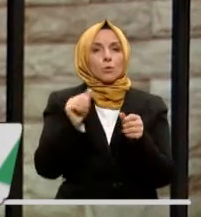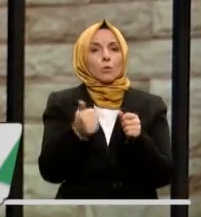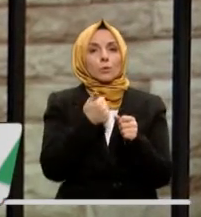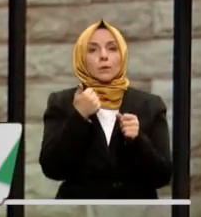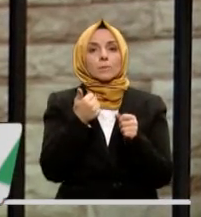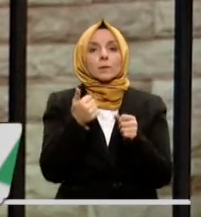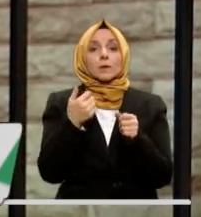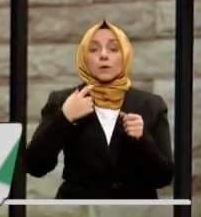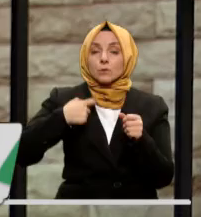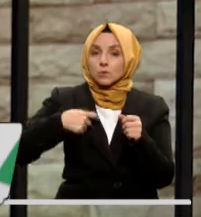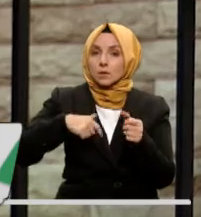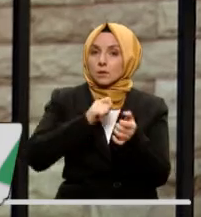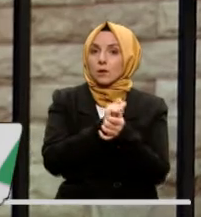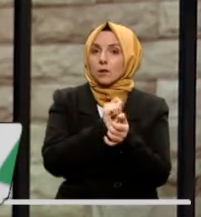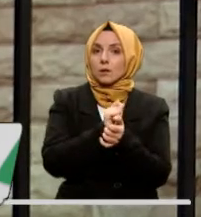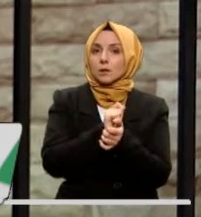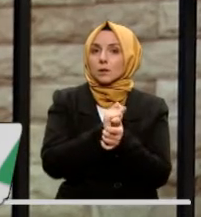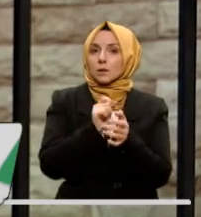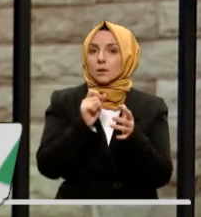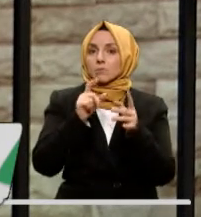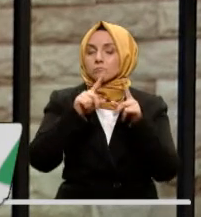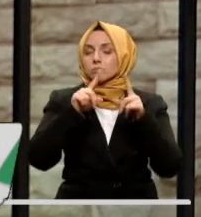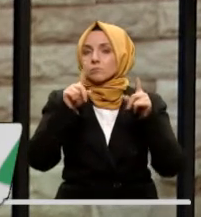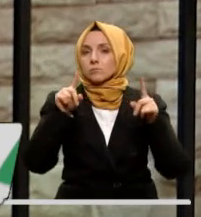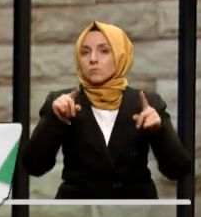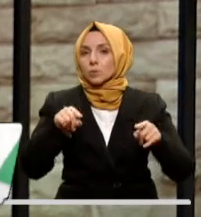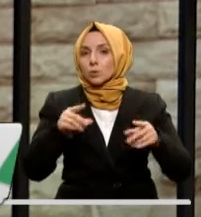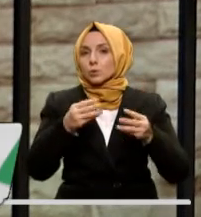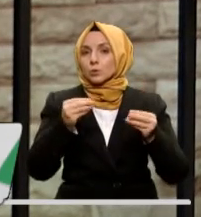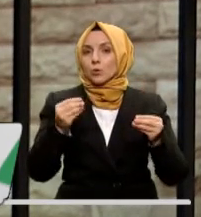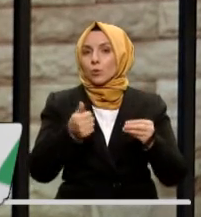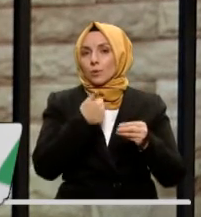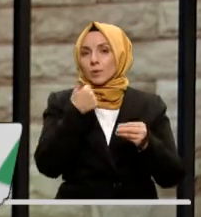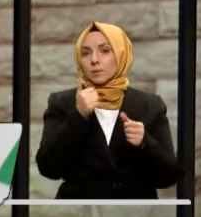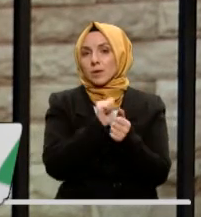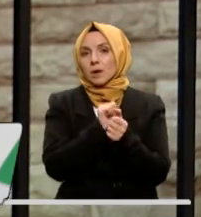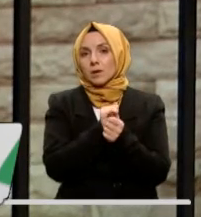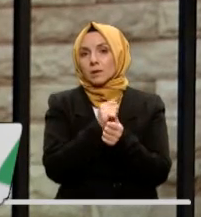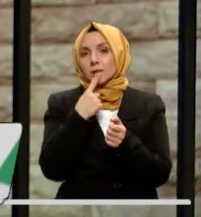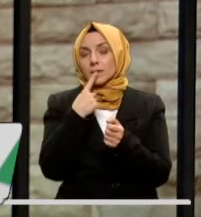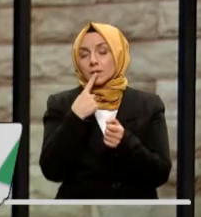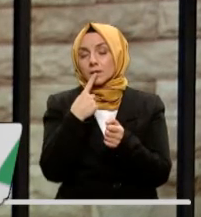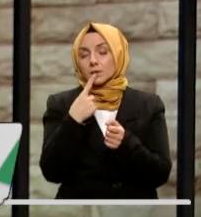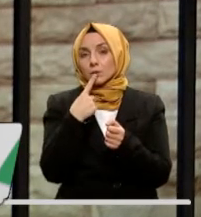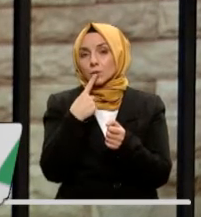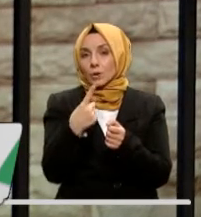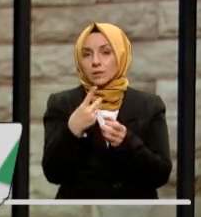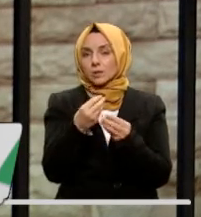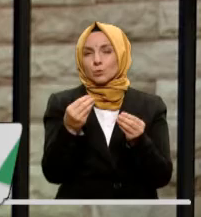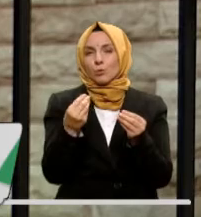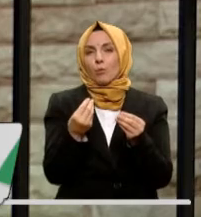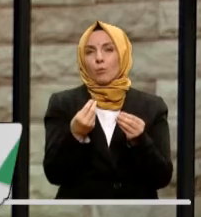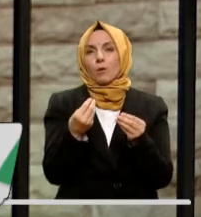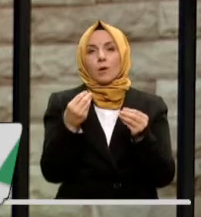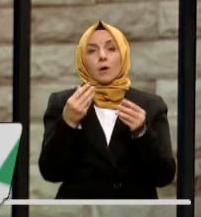aile Kurumu da çok önemli Onun için aileye suyu yönelik söyleyecek pek çok sözümüz olduğunu düşünüyoruz bunun için